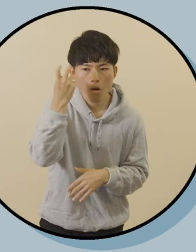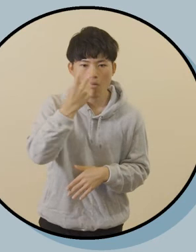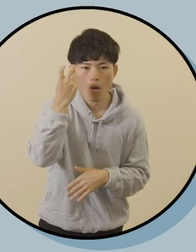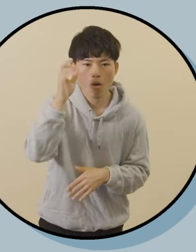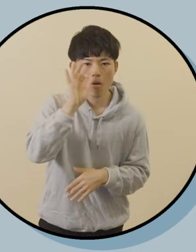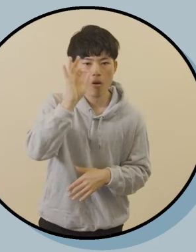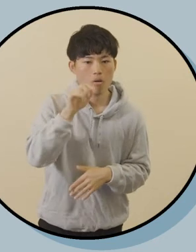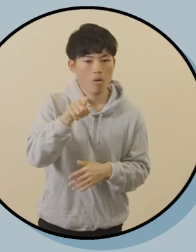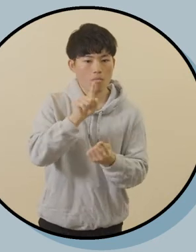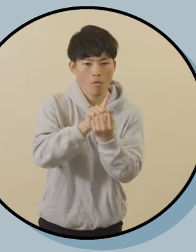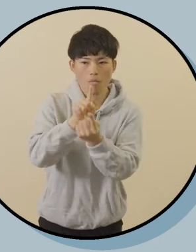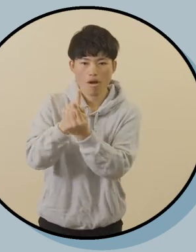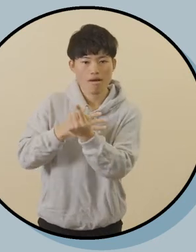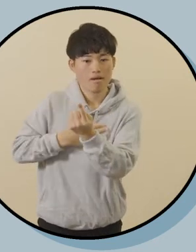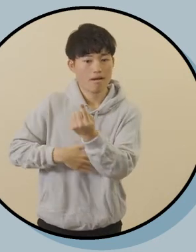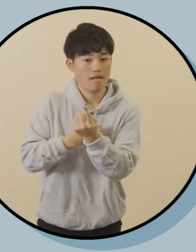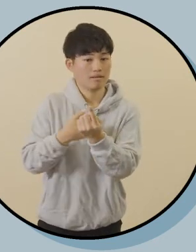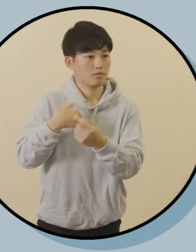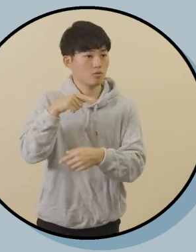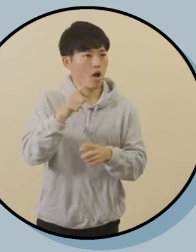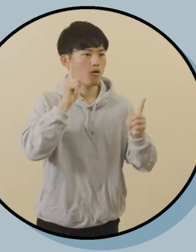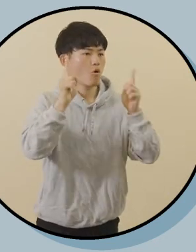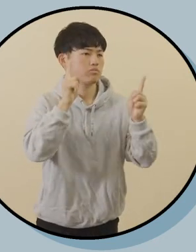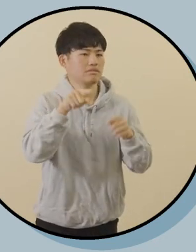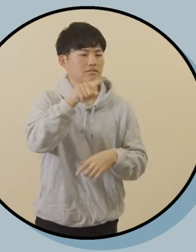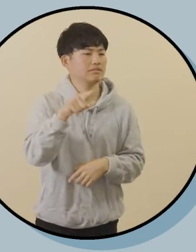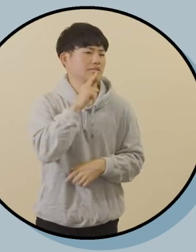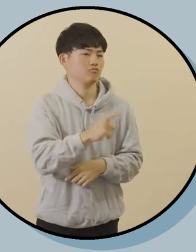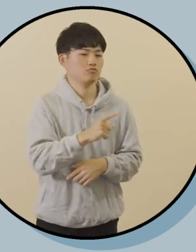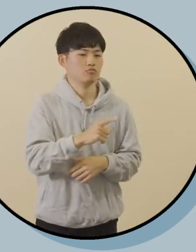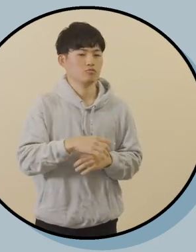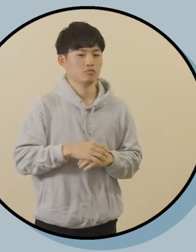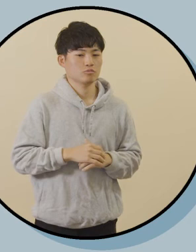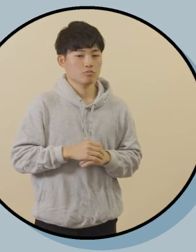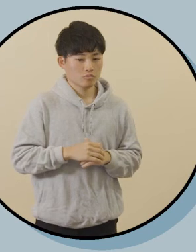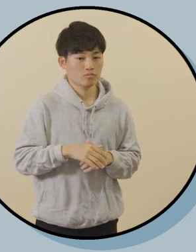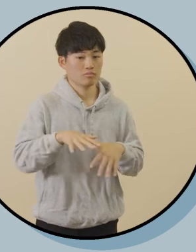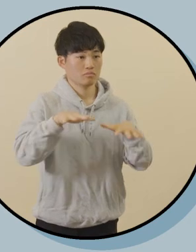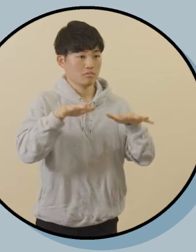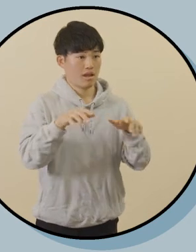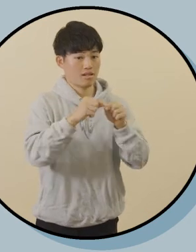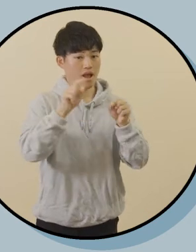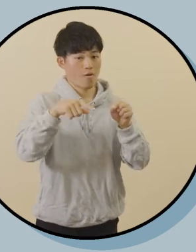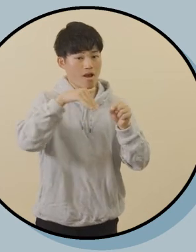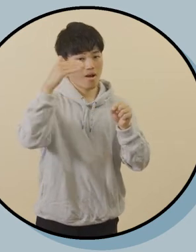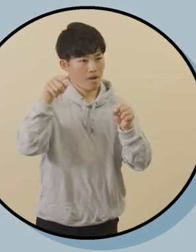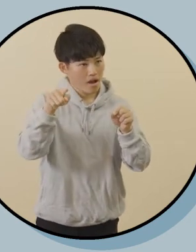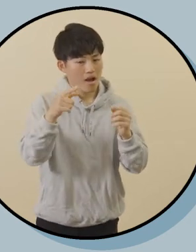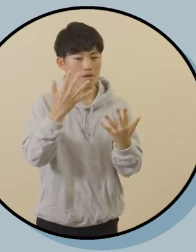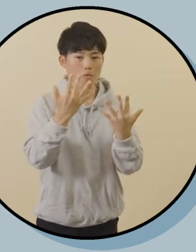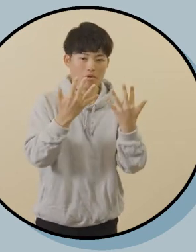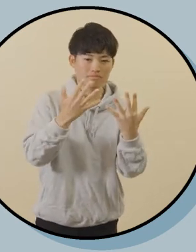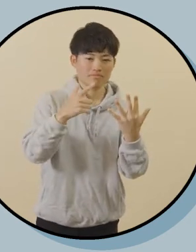で、なんかこの、いろんなものと出会える、知れるっていう、なんかそういう遊びでもあるのかなとも思うし、なんかそういうね、